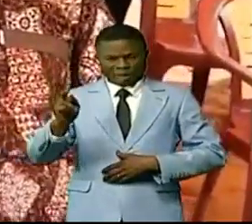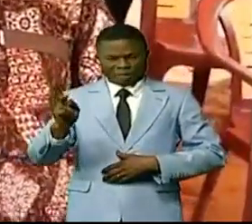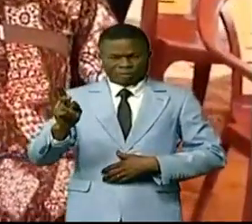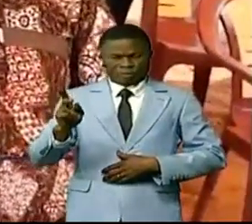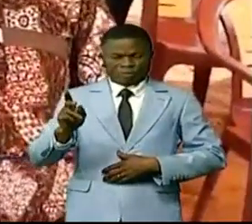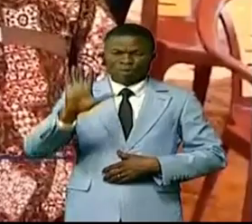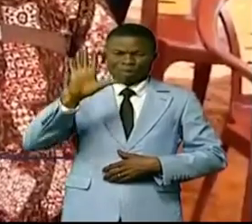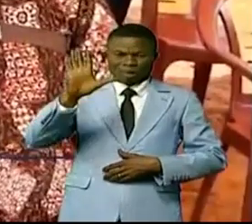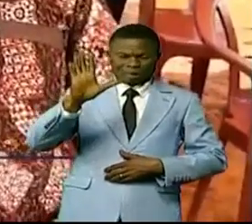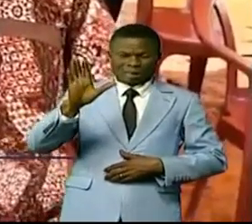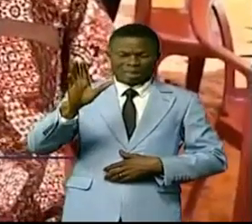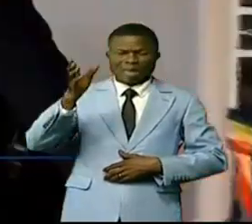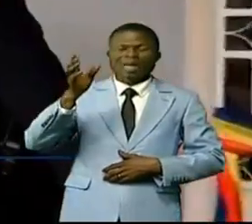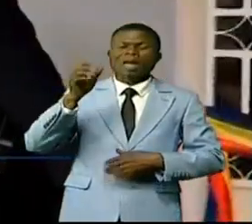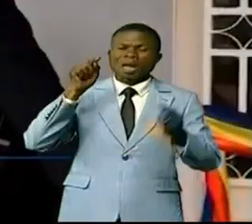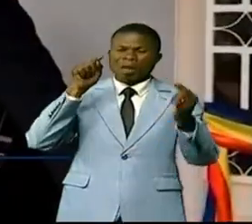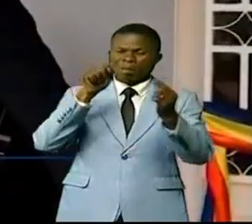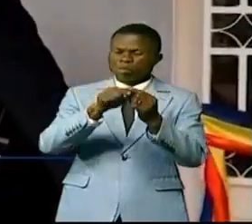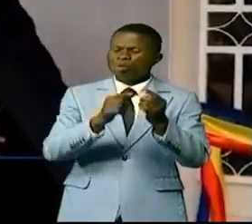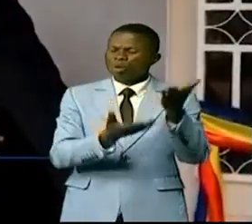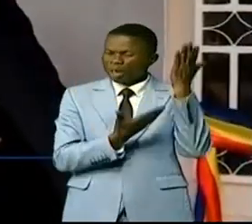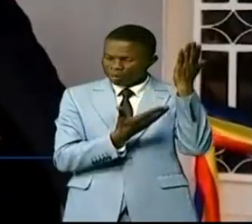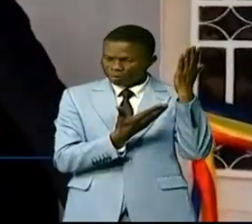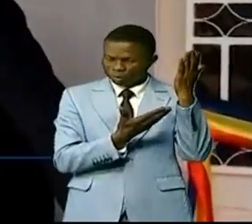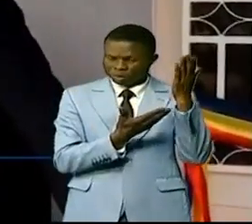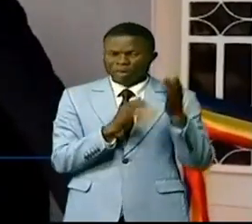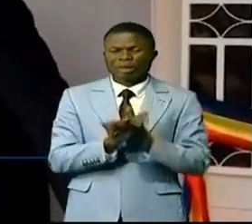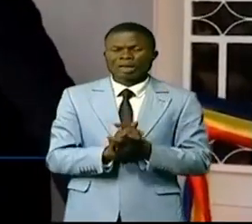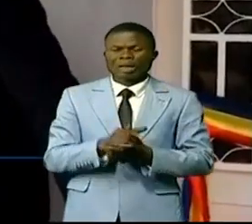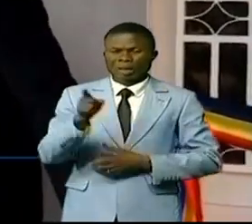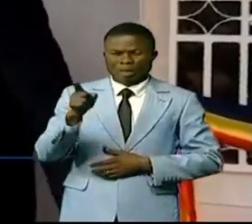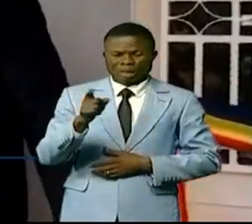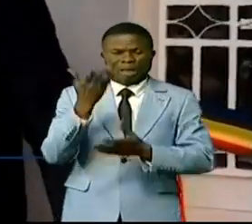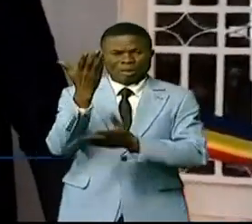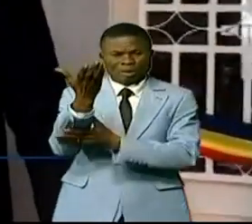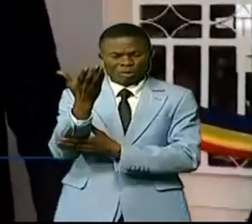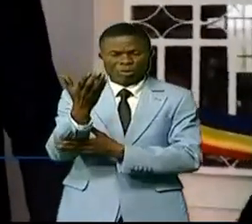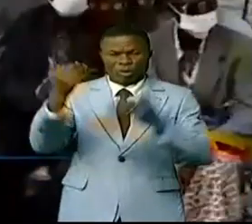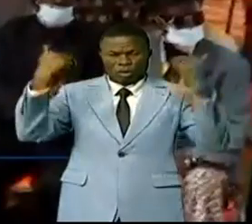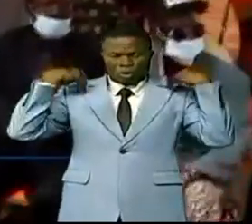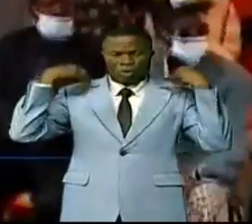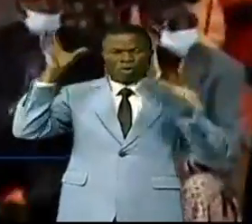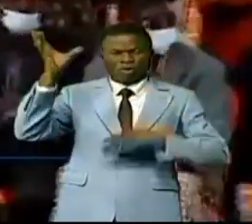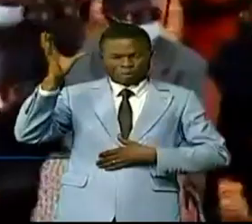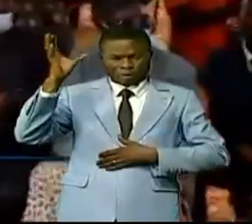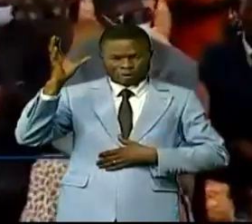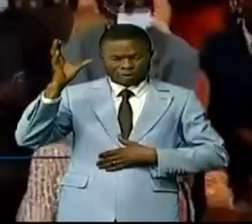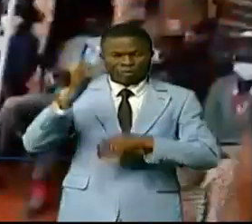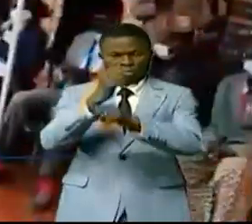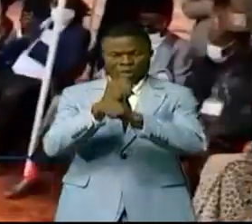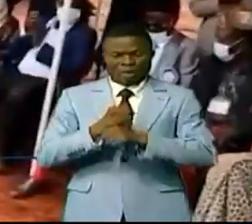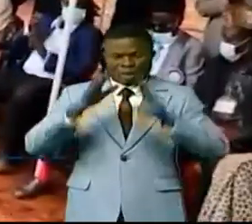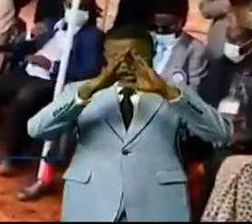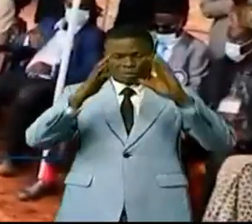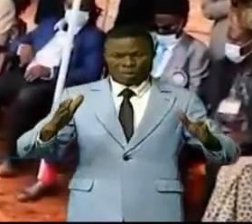5 principales activités. Pour sa part, Dédoné Piémé a demandé au chef coutumier bénéficiaire